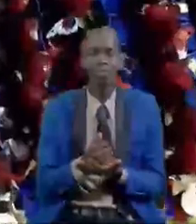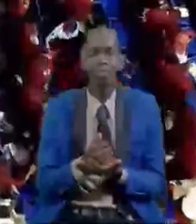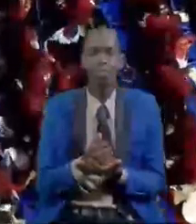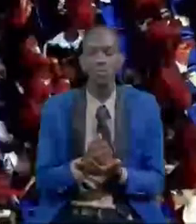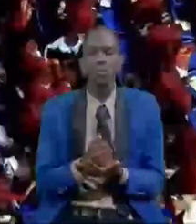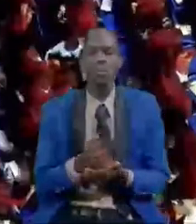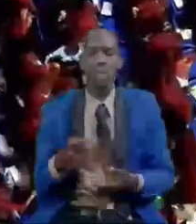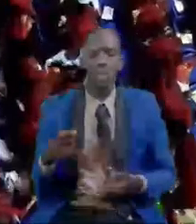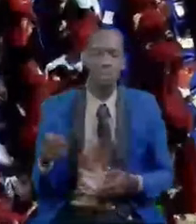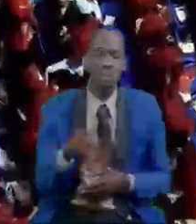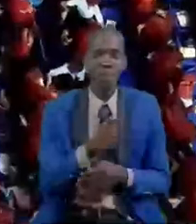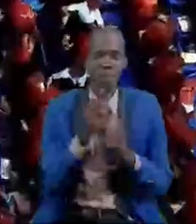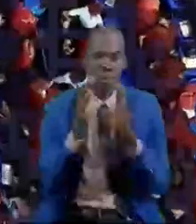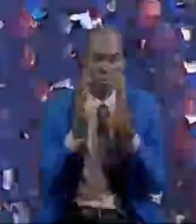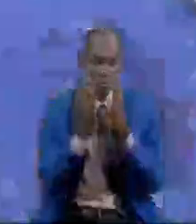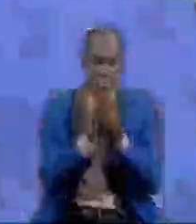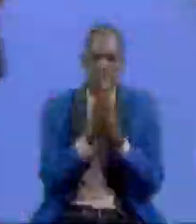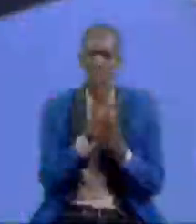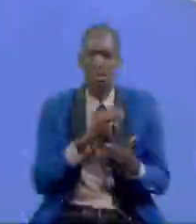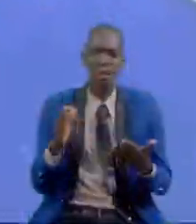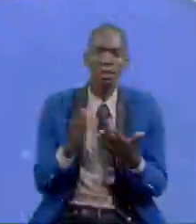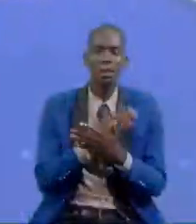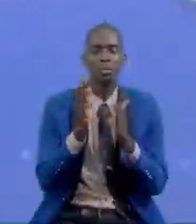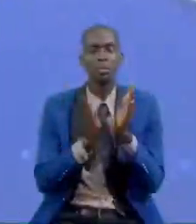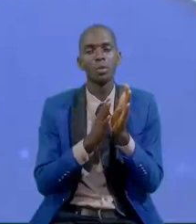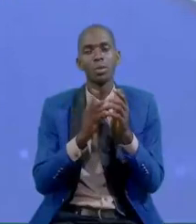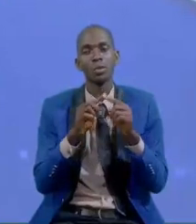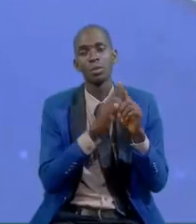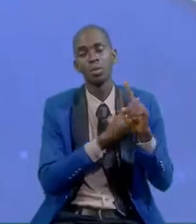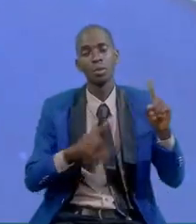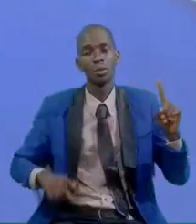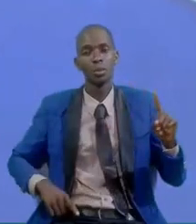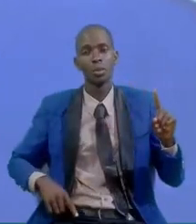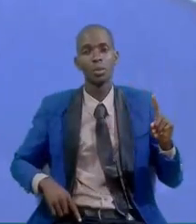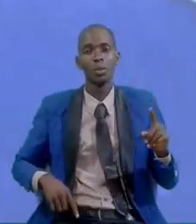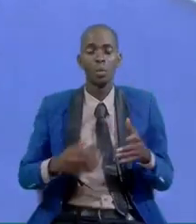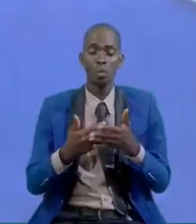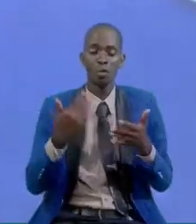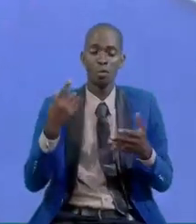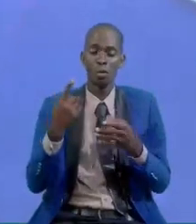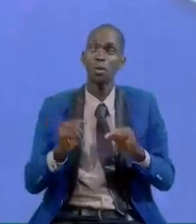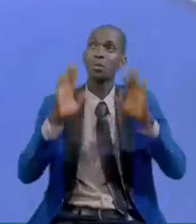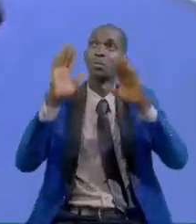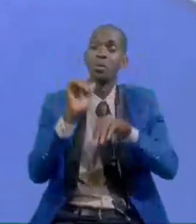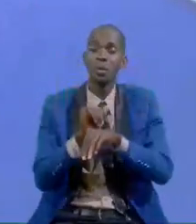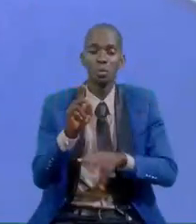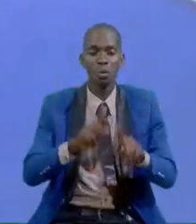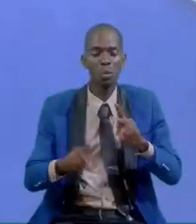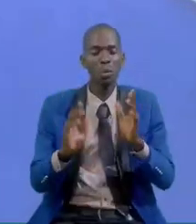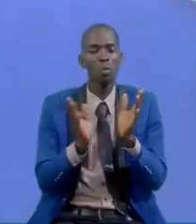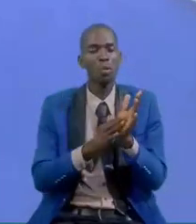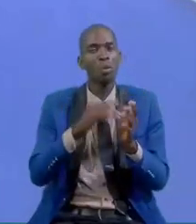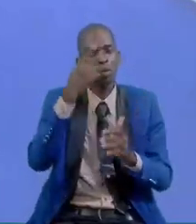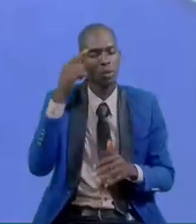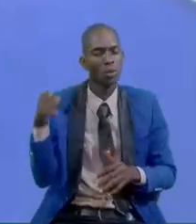Ils ont prié, chanté les louanges au Seigneur. Avant les miracles, ils ont loué le Seigneur parce